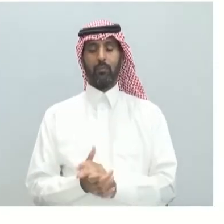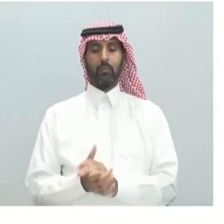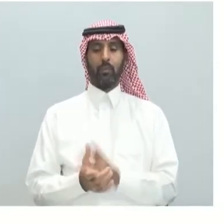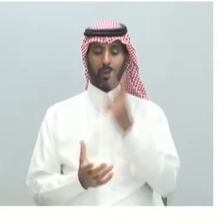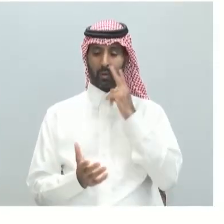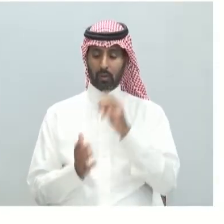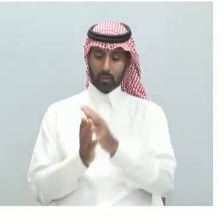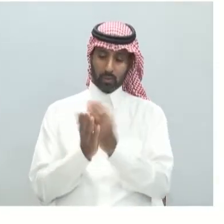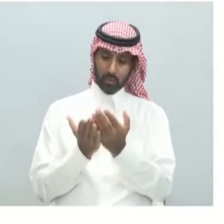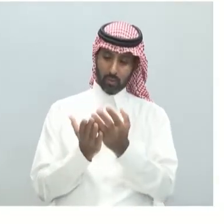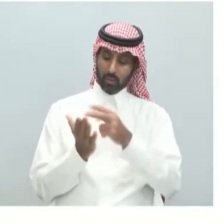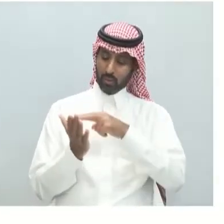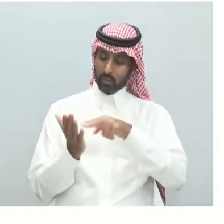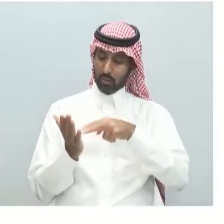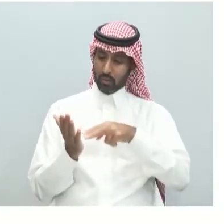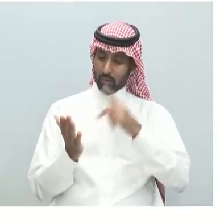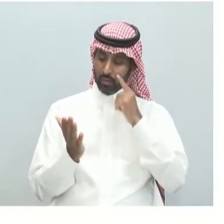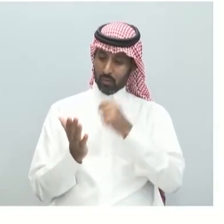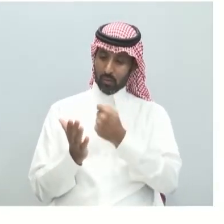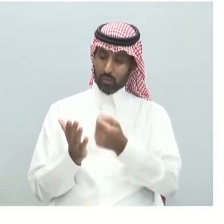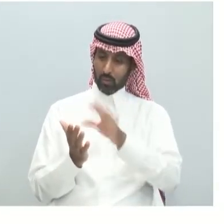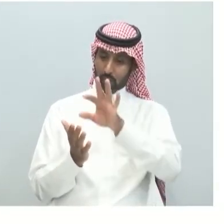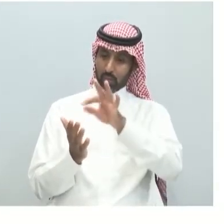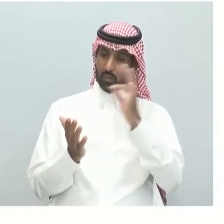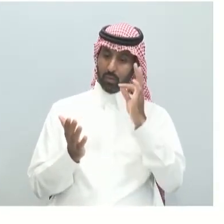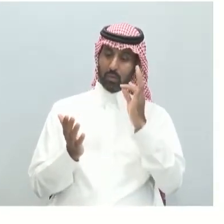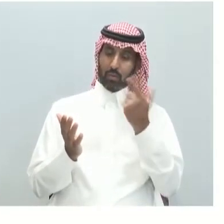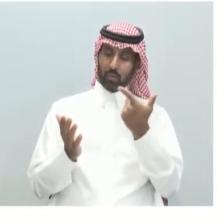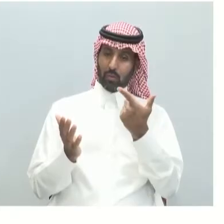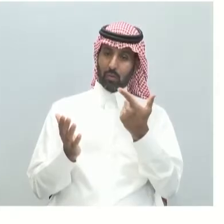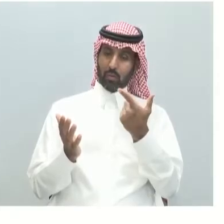اتصفح النص ثم استخرج ما ياتي